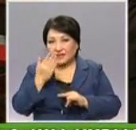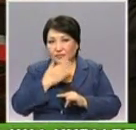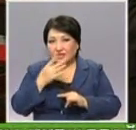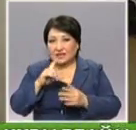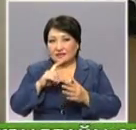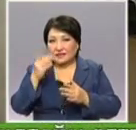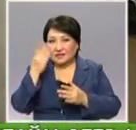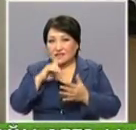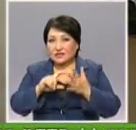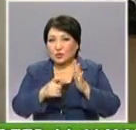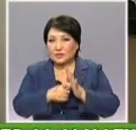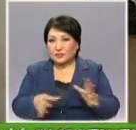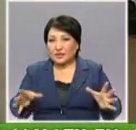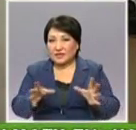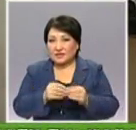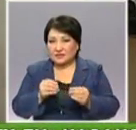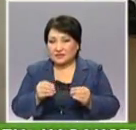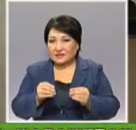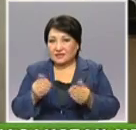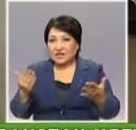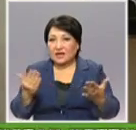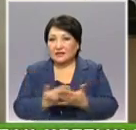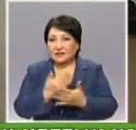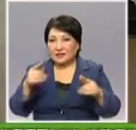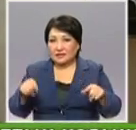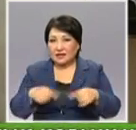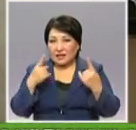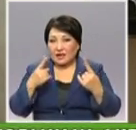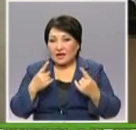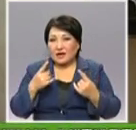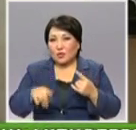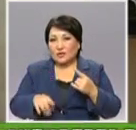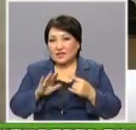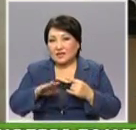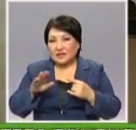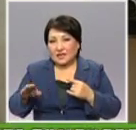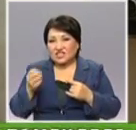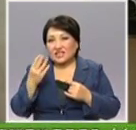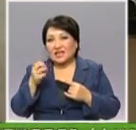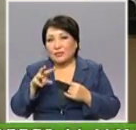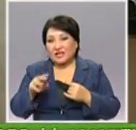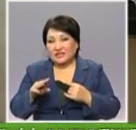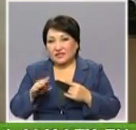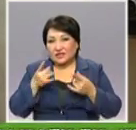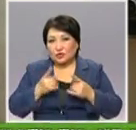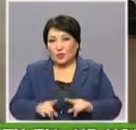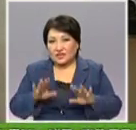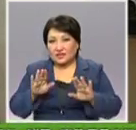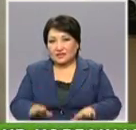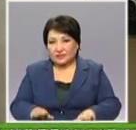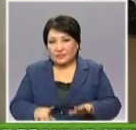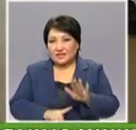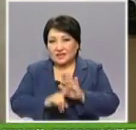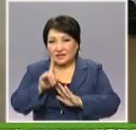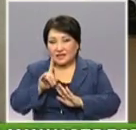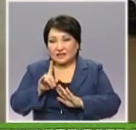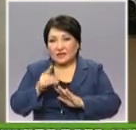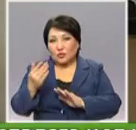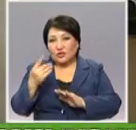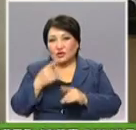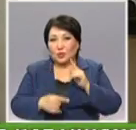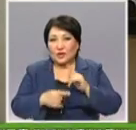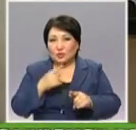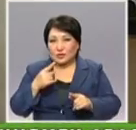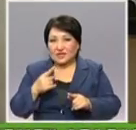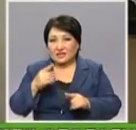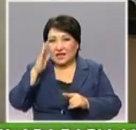жаңғыртқан. Шәкен Аймановтың балалық шағынан басталады, оның туған жері Баянауыл өлкесі, одан кейін ана туған туыстары,